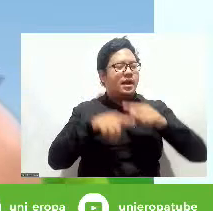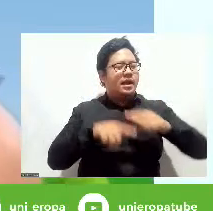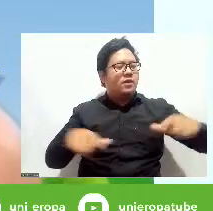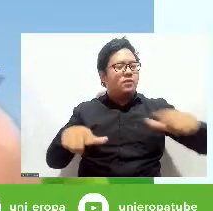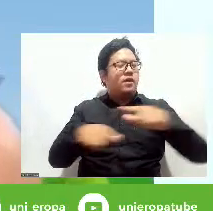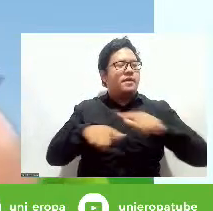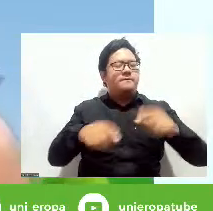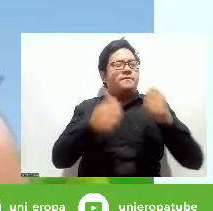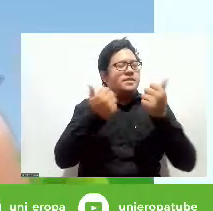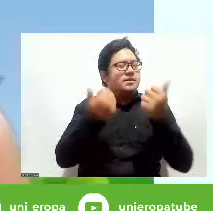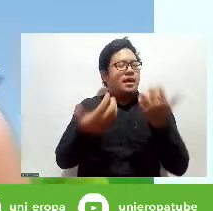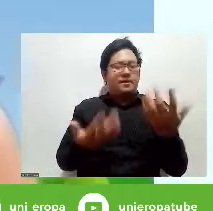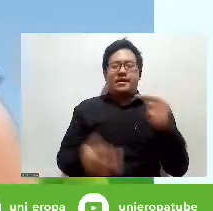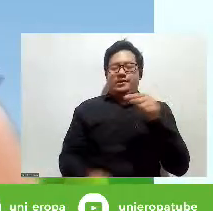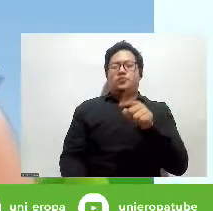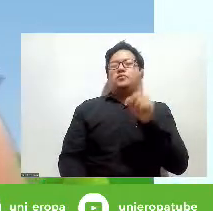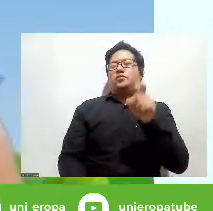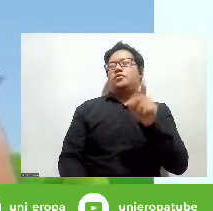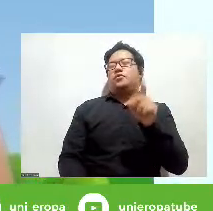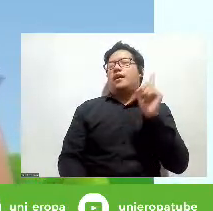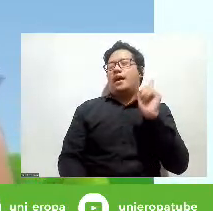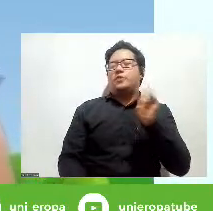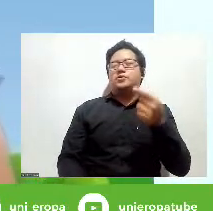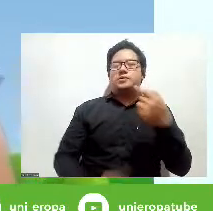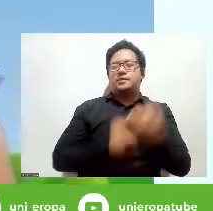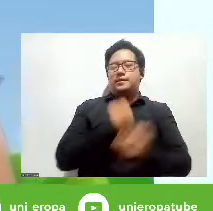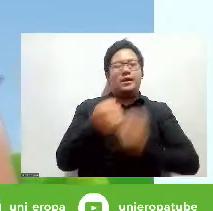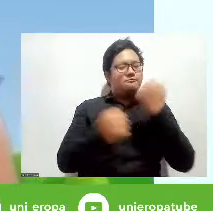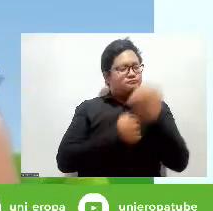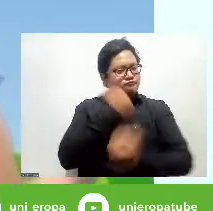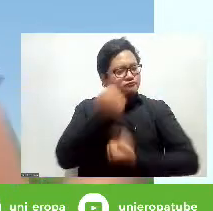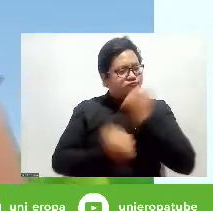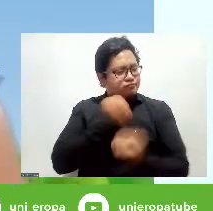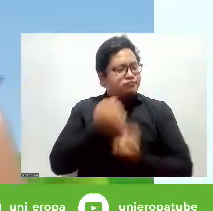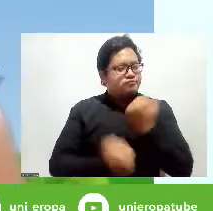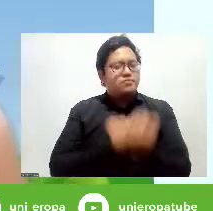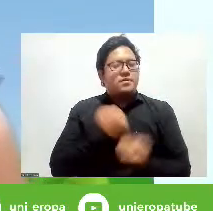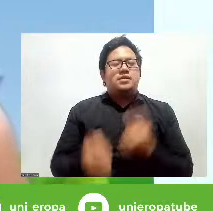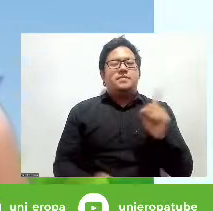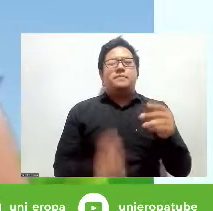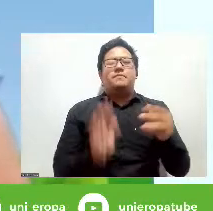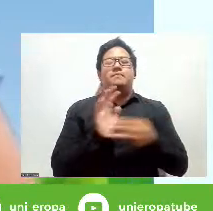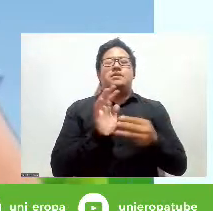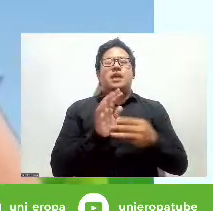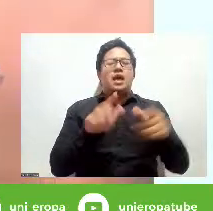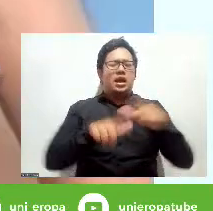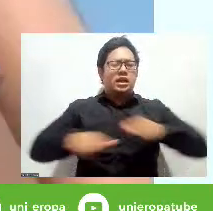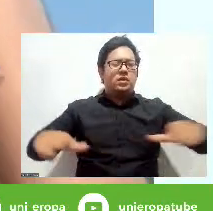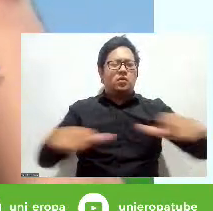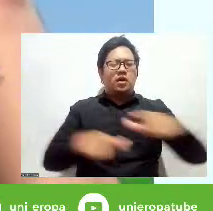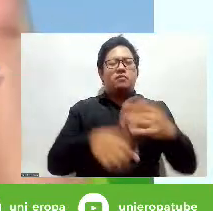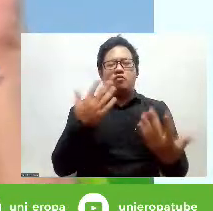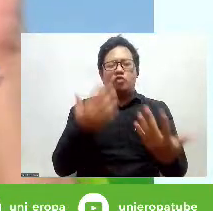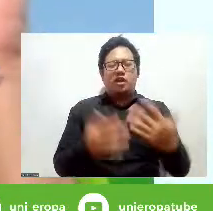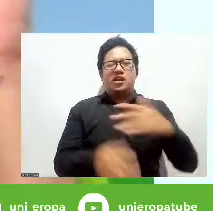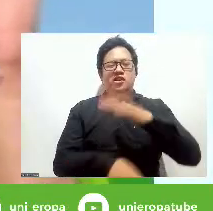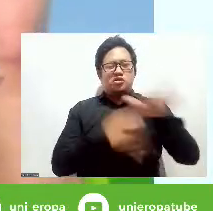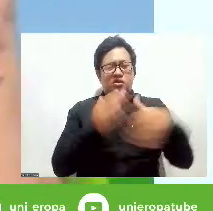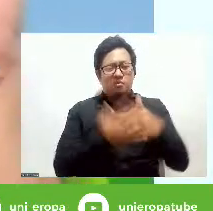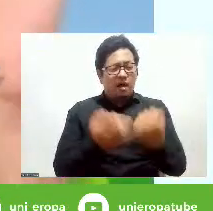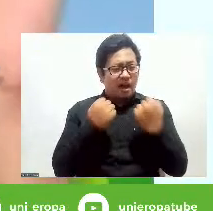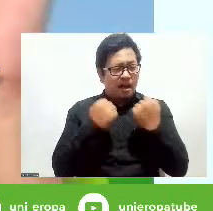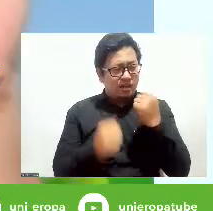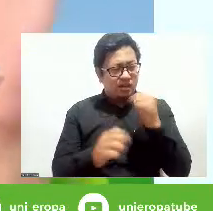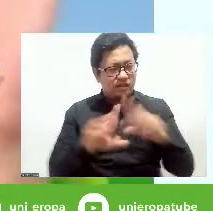itu yang kita harus kejar karena terlalu banyak isu lingkungan kita tidak mungkin bisa mengerjakan semuanya mendatangkan kita hanya dua